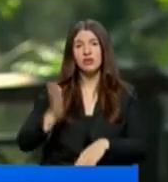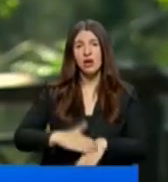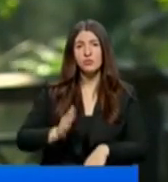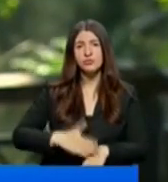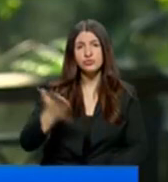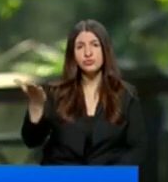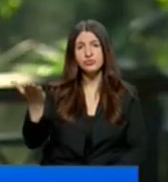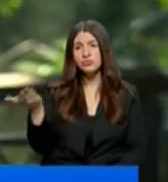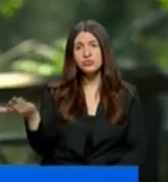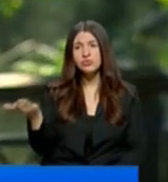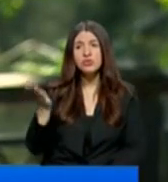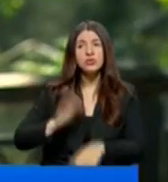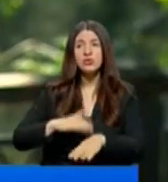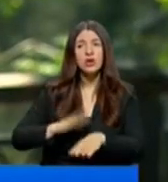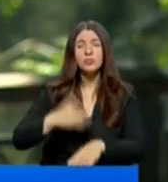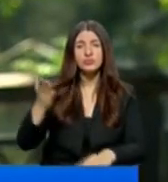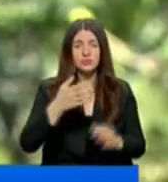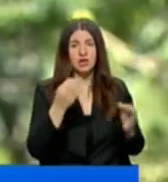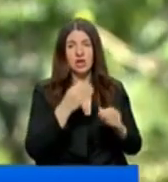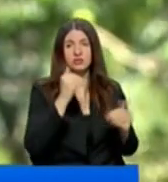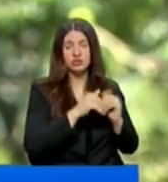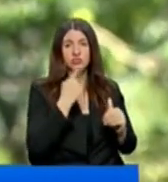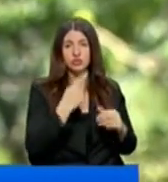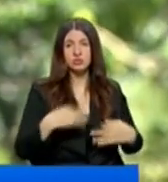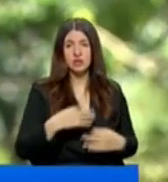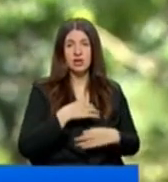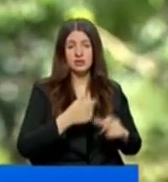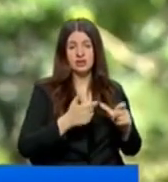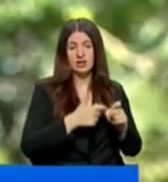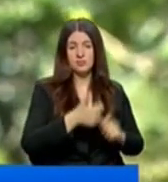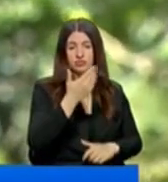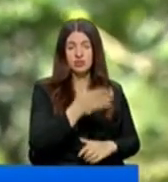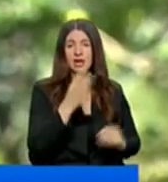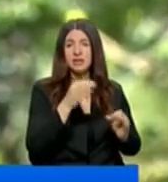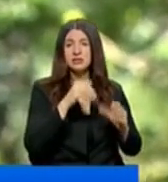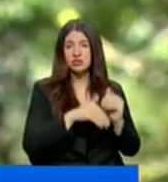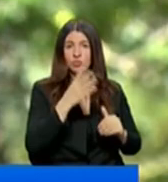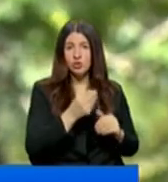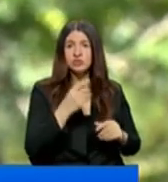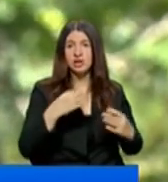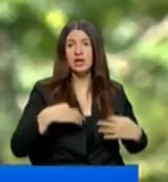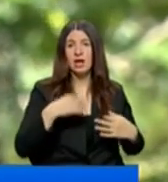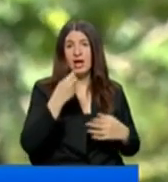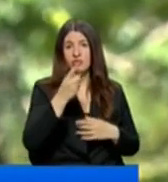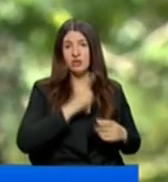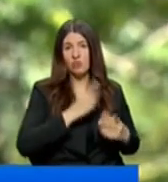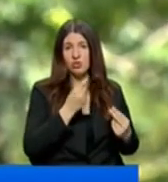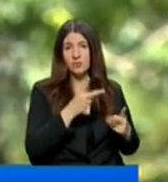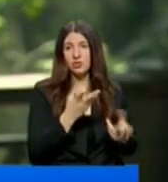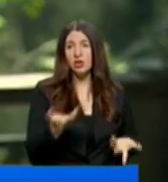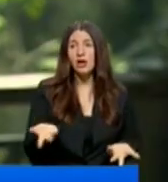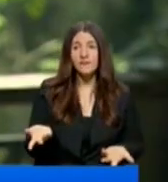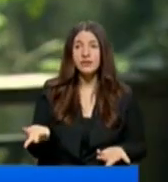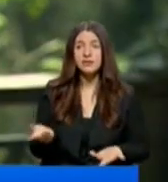yapıyorsun? Peki, sen ne yapıyorsun içeride? Erken seçim diyorsanız ya Sayın Genel Başkan. Erken seçim olursa Sayın Erdoğan aday olabiliyor.